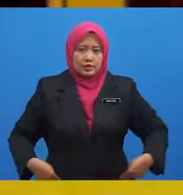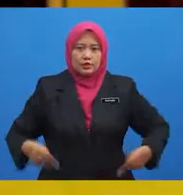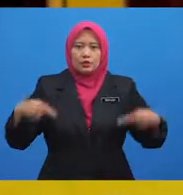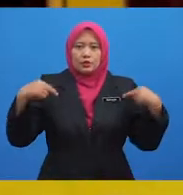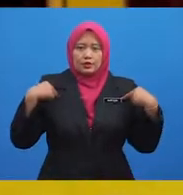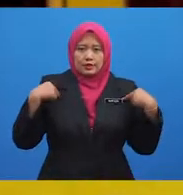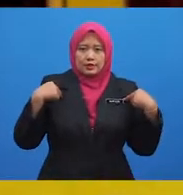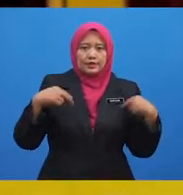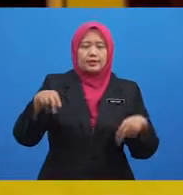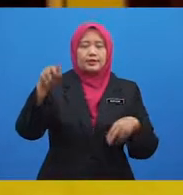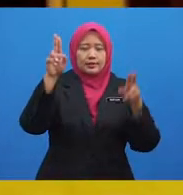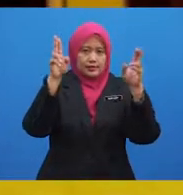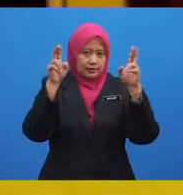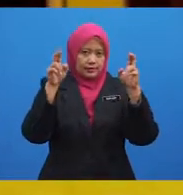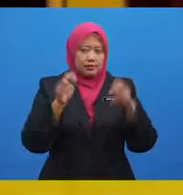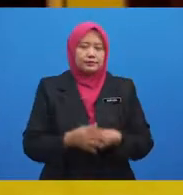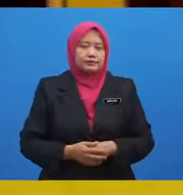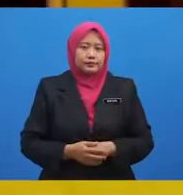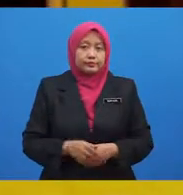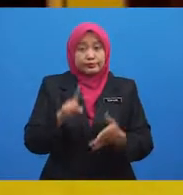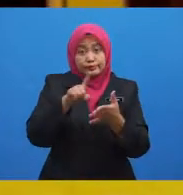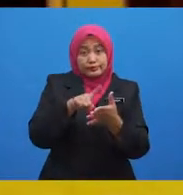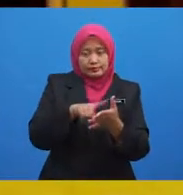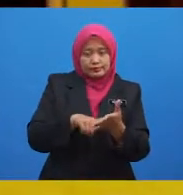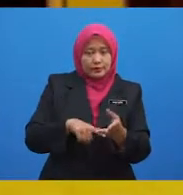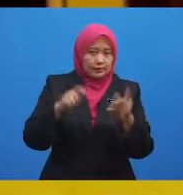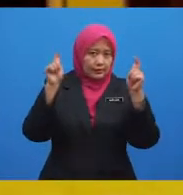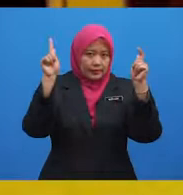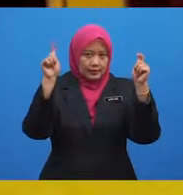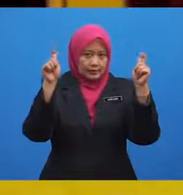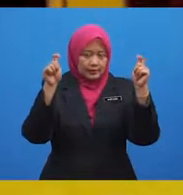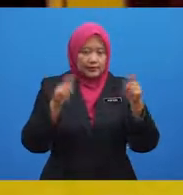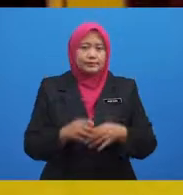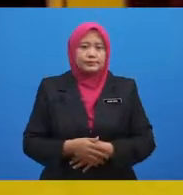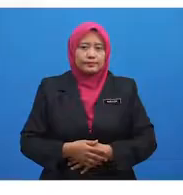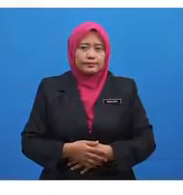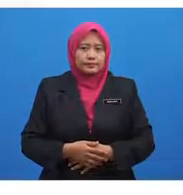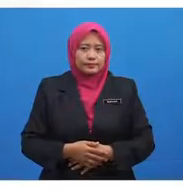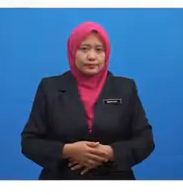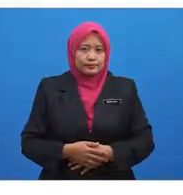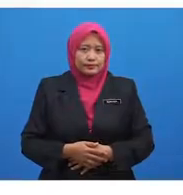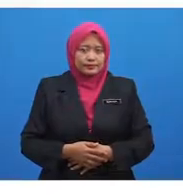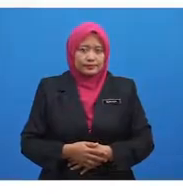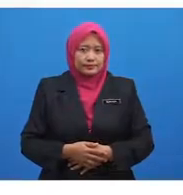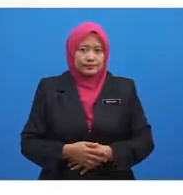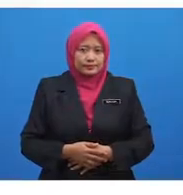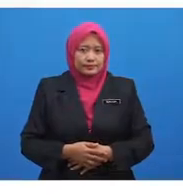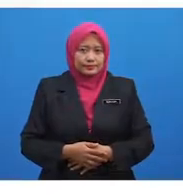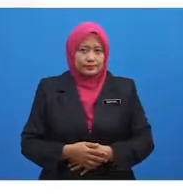Jadi, murid-murid, apakah tema dan persoalan yang terdapat dalam seloka ini?